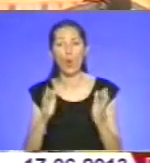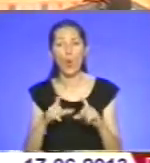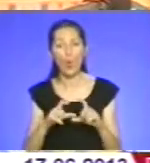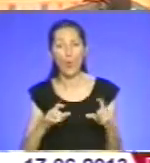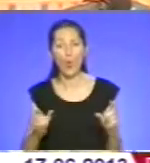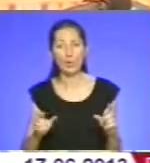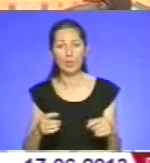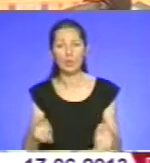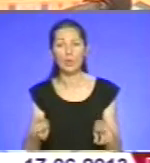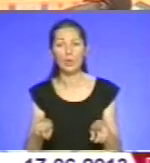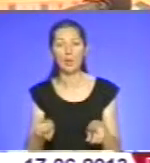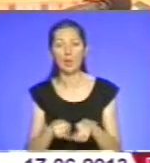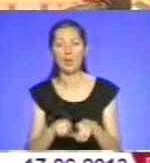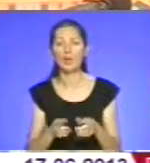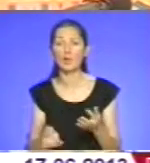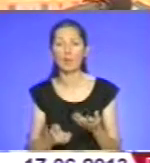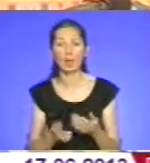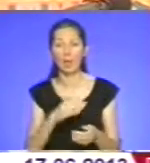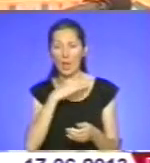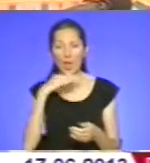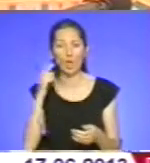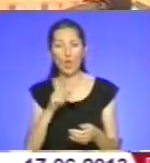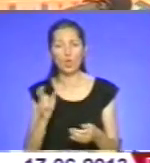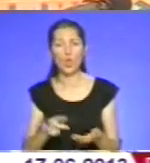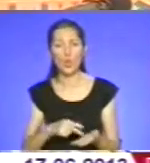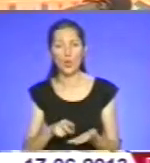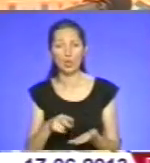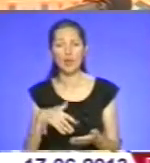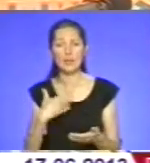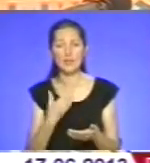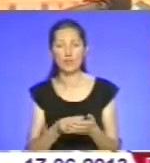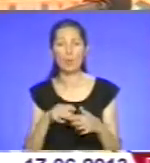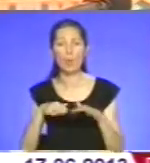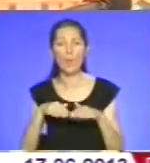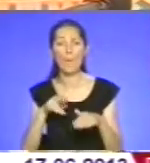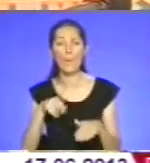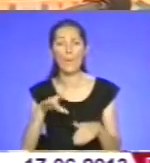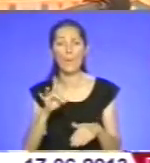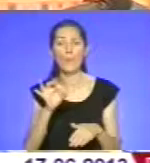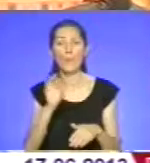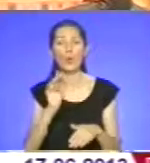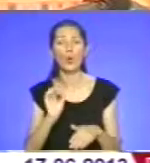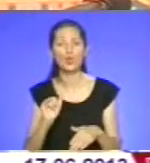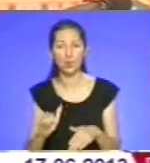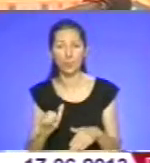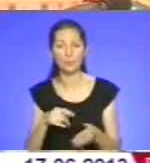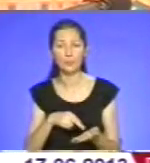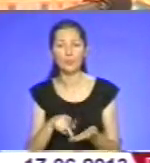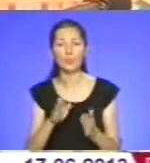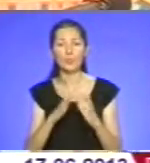професійну прощу. Прийшли додому Матінки Божої, прийшли, щоб подякувати